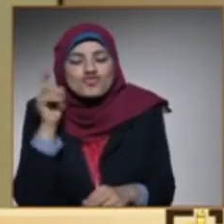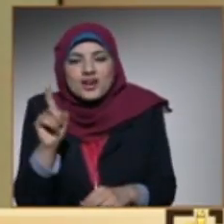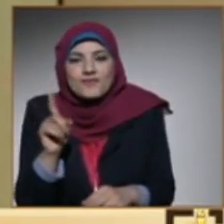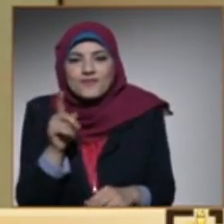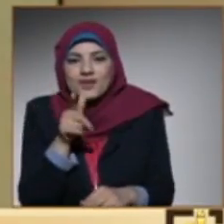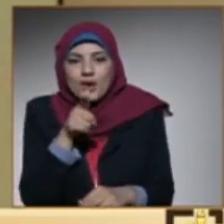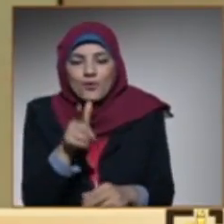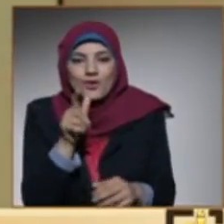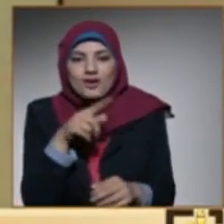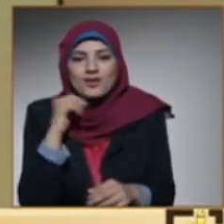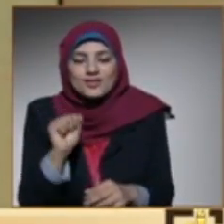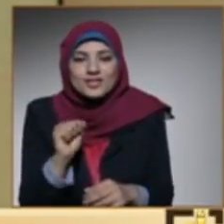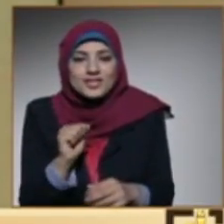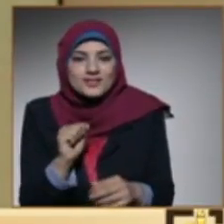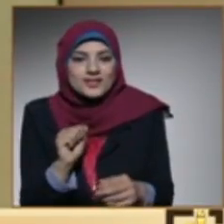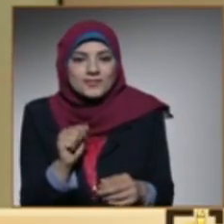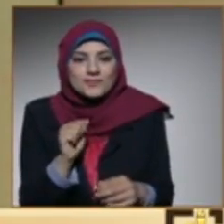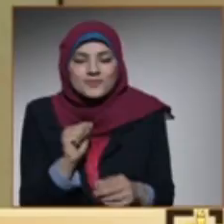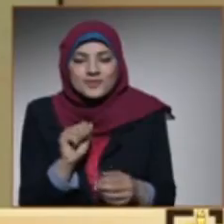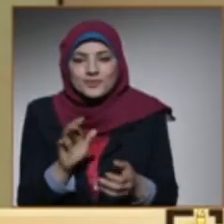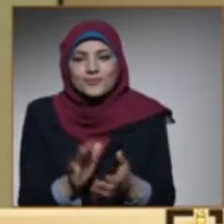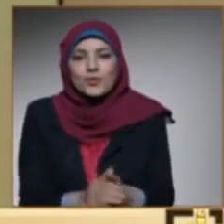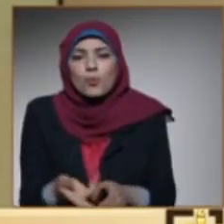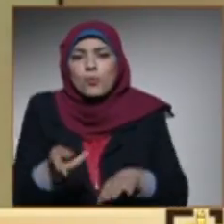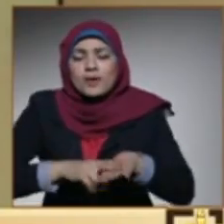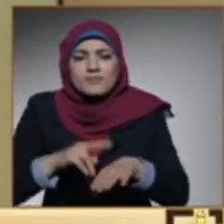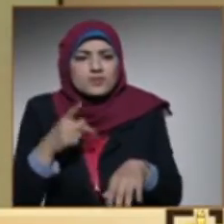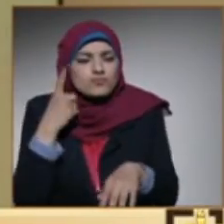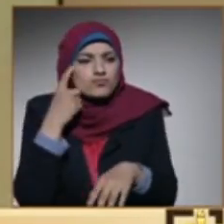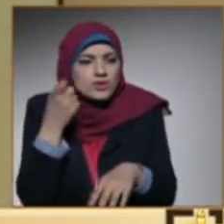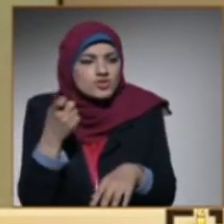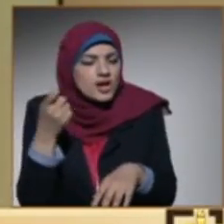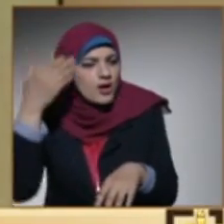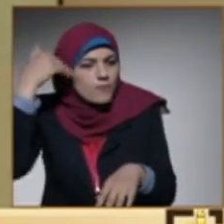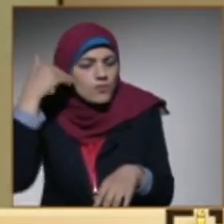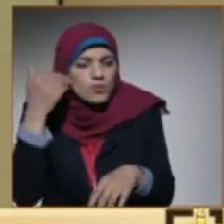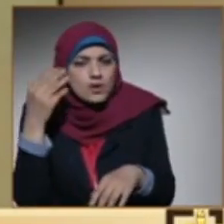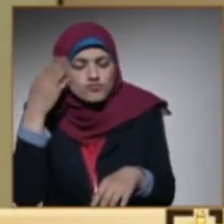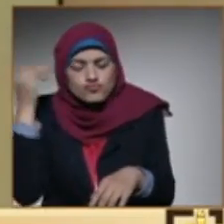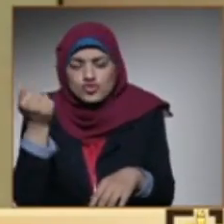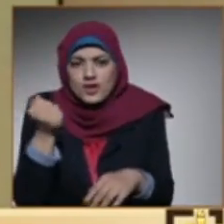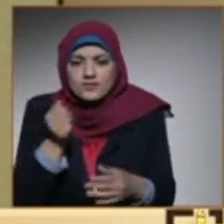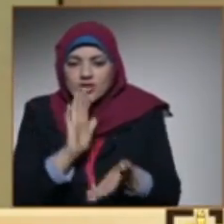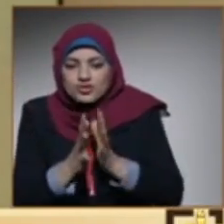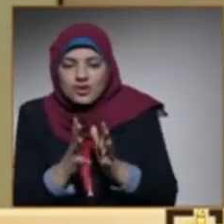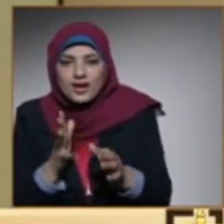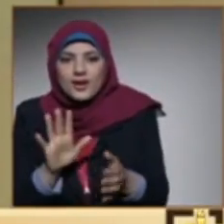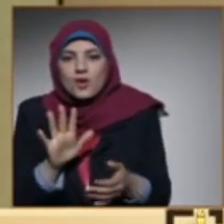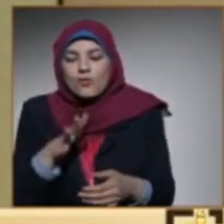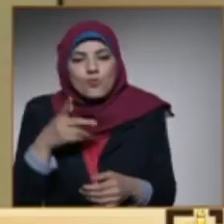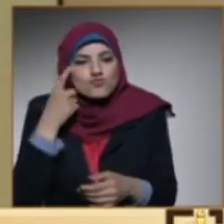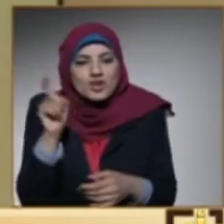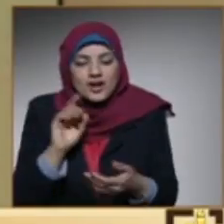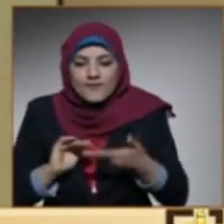نقدر نتفاعل ونتعامل معاها، لانه هيحتاجوا بعض الحاجات في الشارع زي ما انا كبني ادمه طبيعيه ببقى محتاجه اسال على عنوان، محتاجه حد يوصف لي